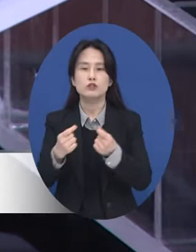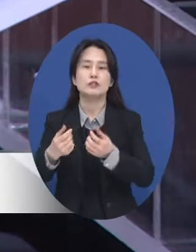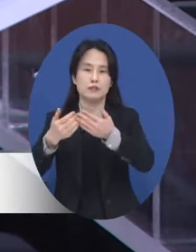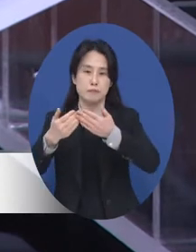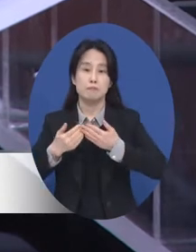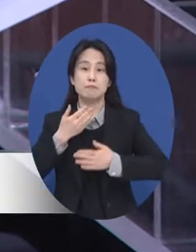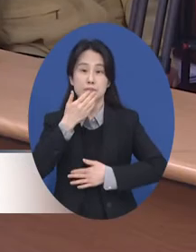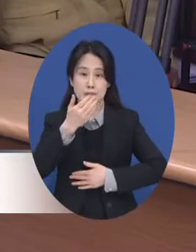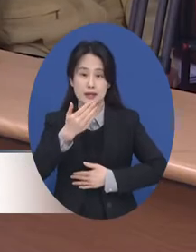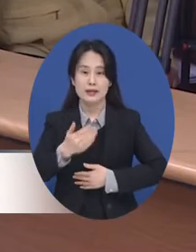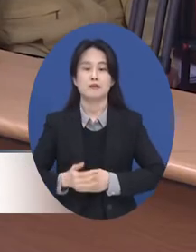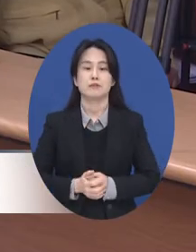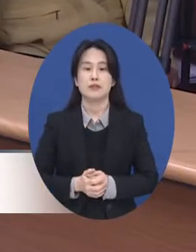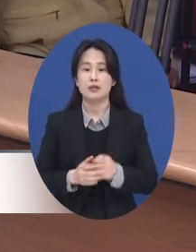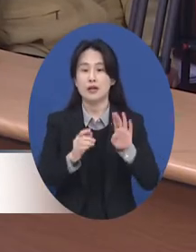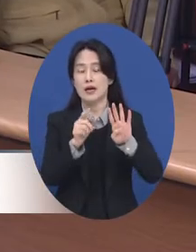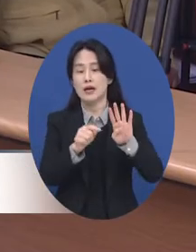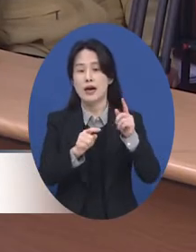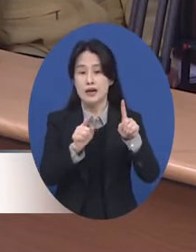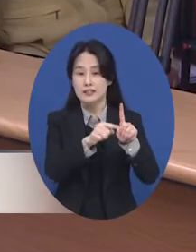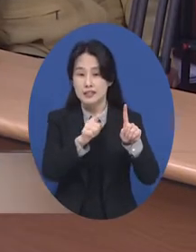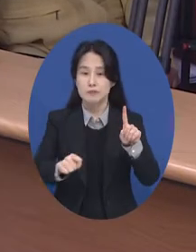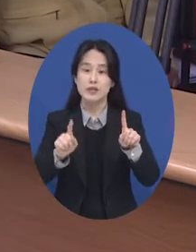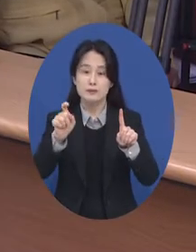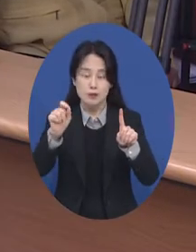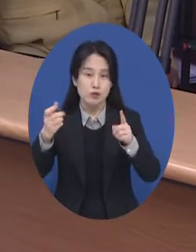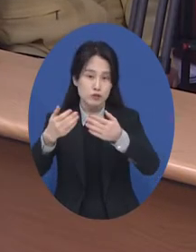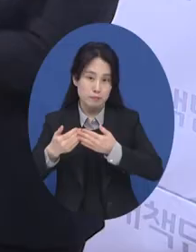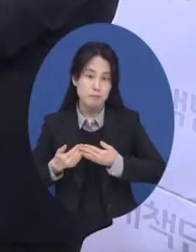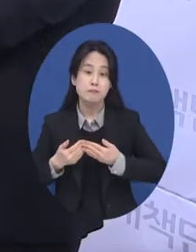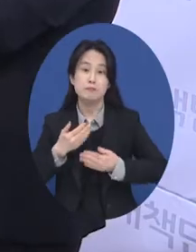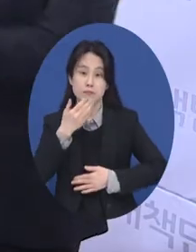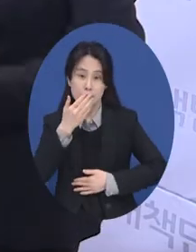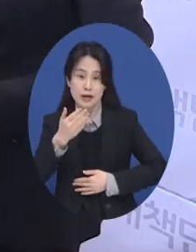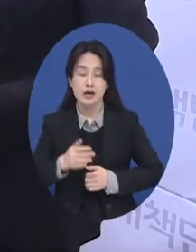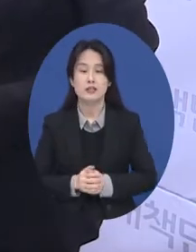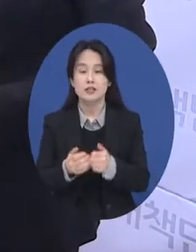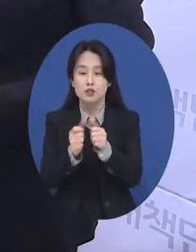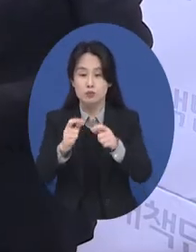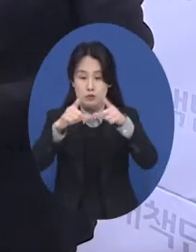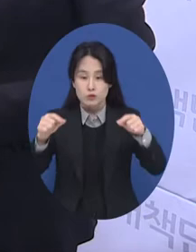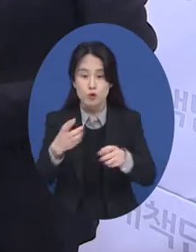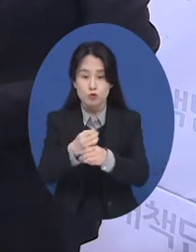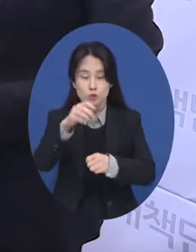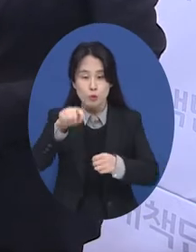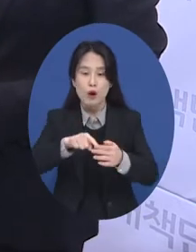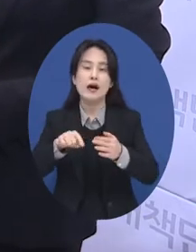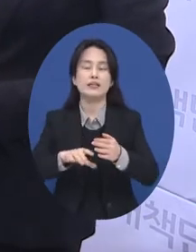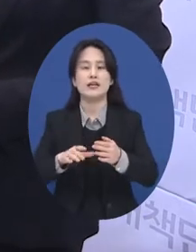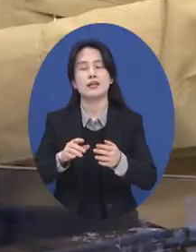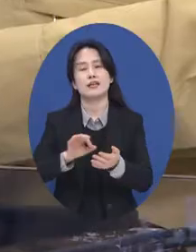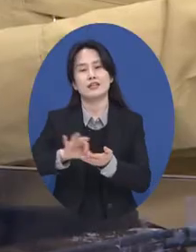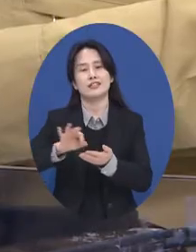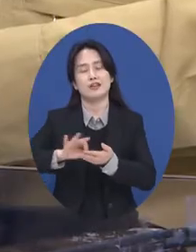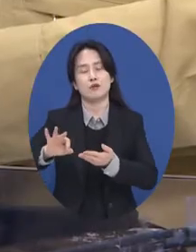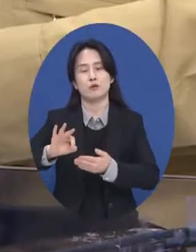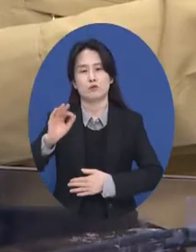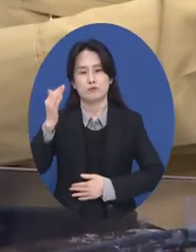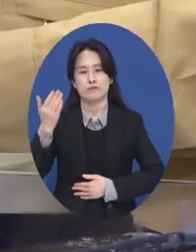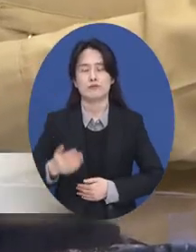수 있습니다. 1인당 10만 원씩 지급된 재난기본소득은 주민등록주소지 내 지역화폐 가맹점에서 사용하면